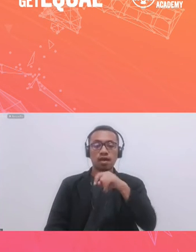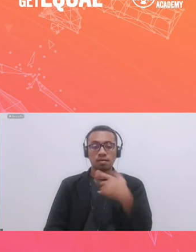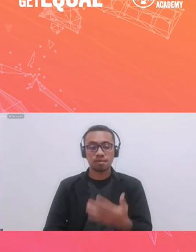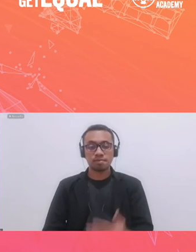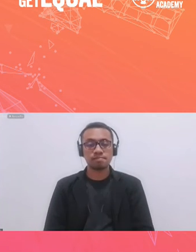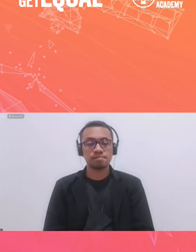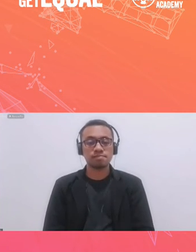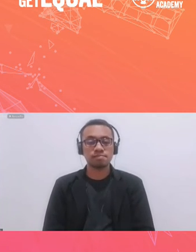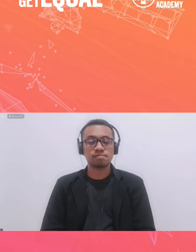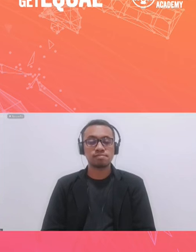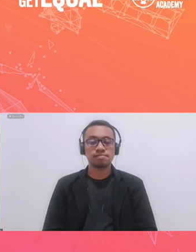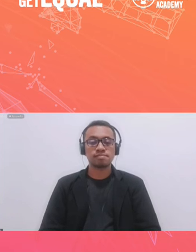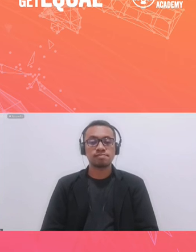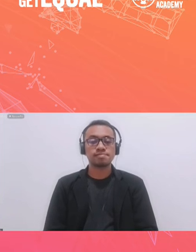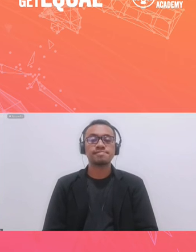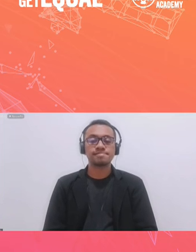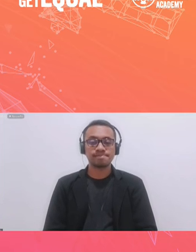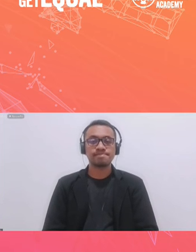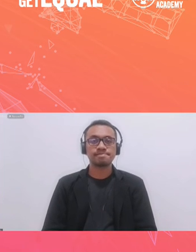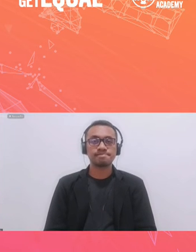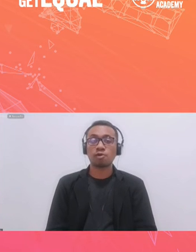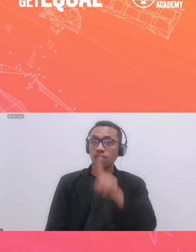Ada Pak Farhan di sini, ada Pak Budiman di sini.